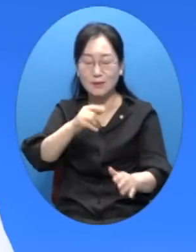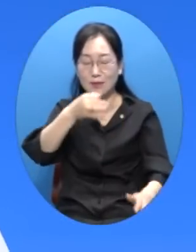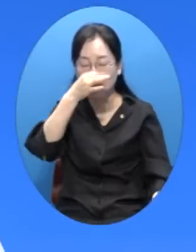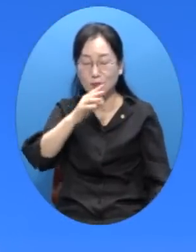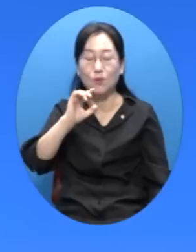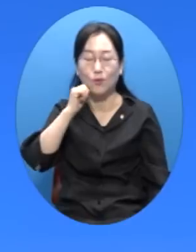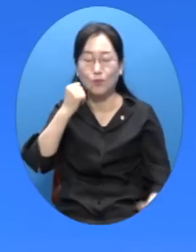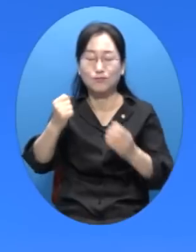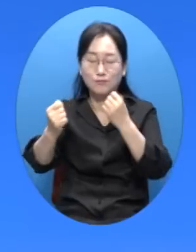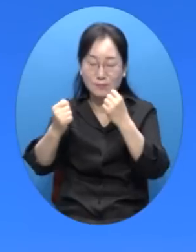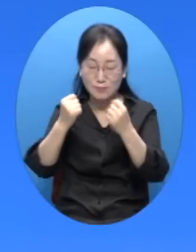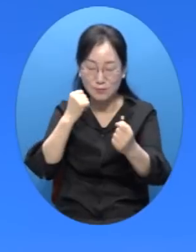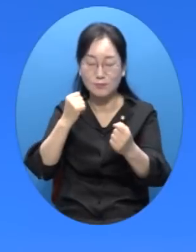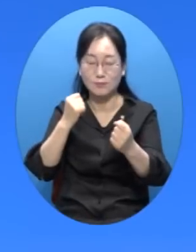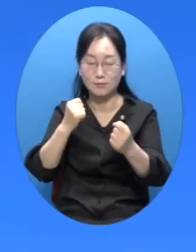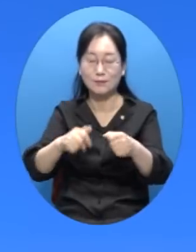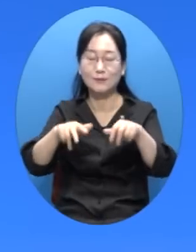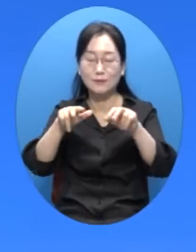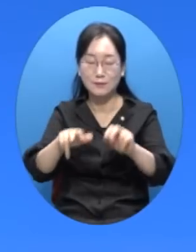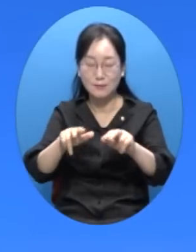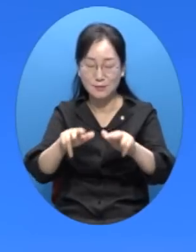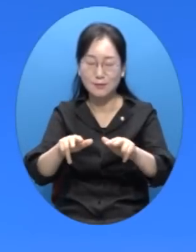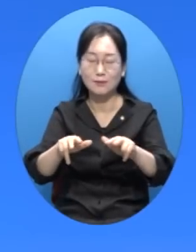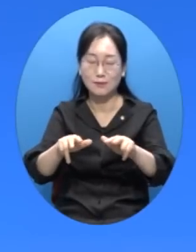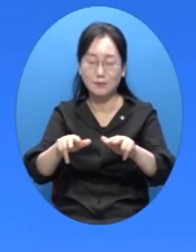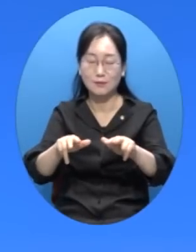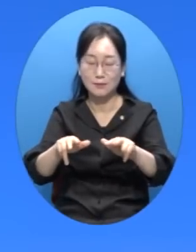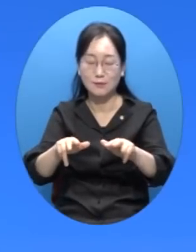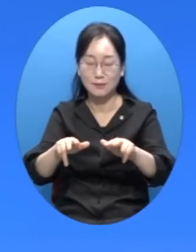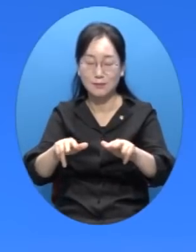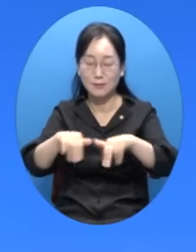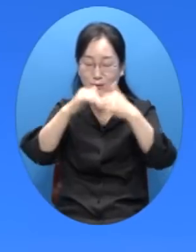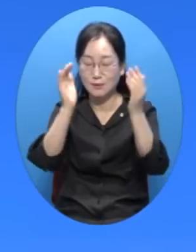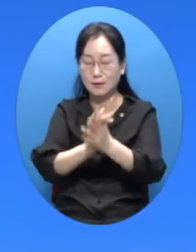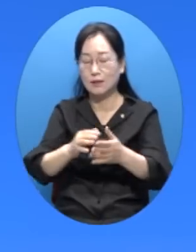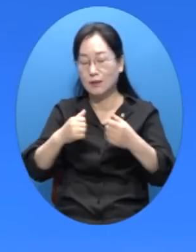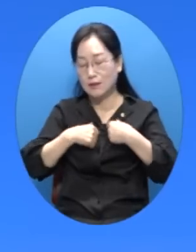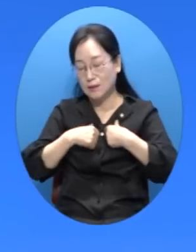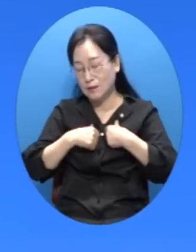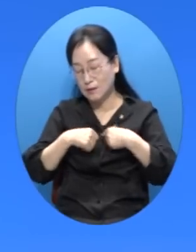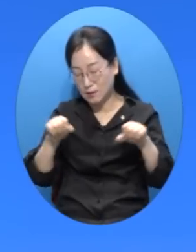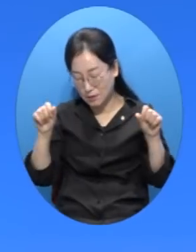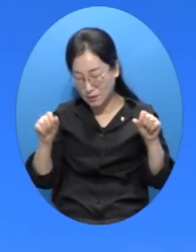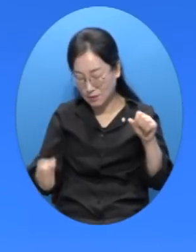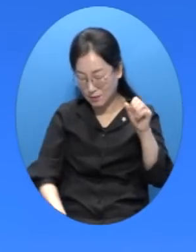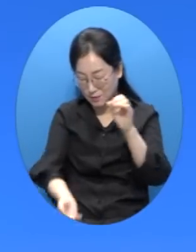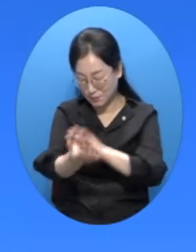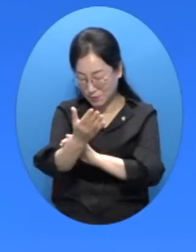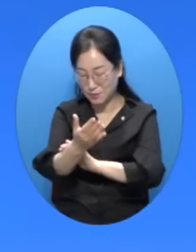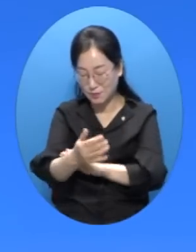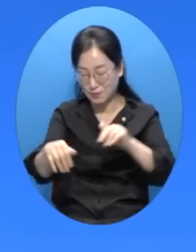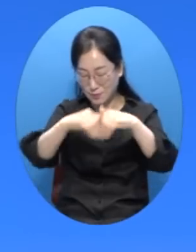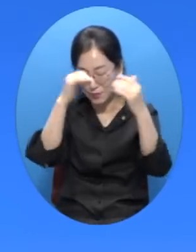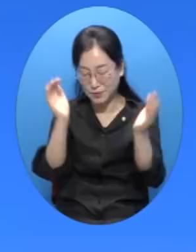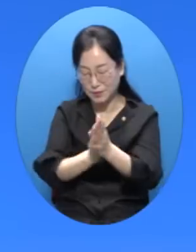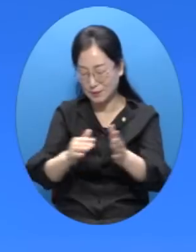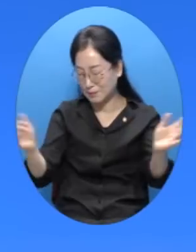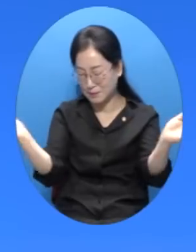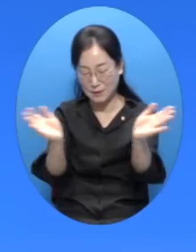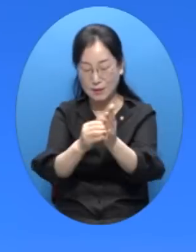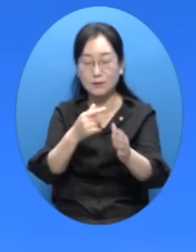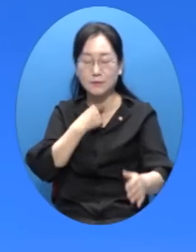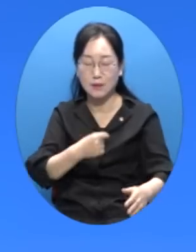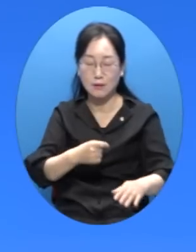어려워도 이젠 다 포기하고 손을 놓고 모든 것 끝내고 싶은